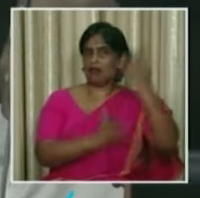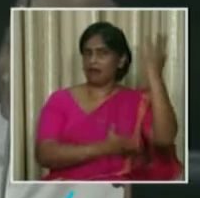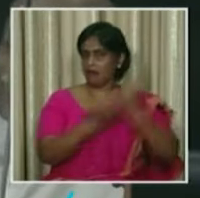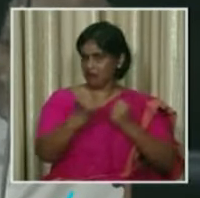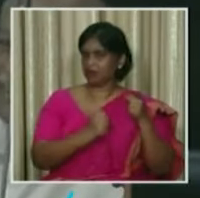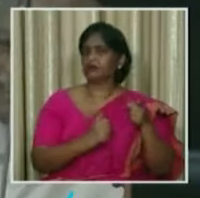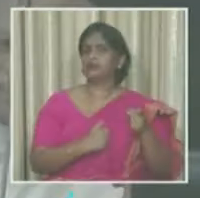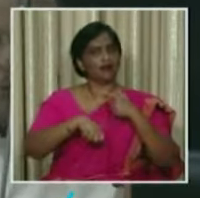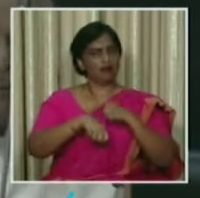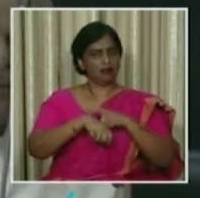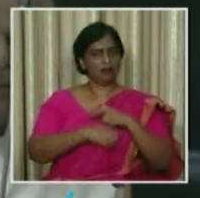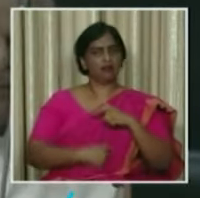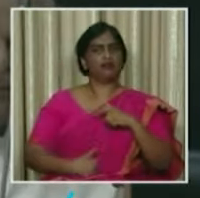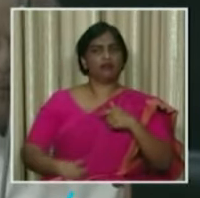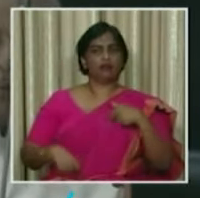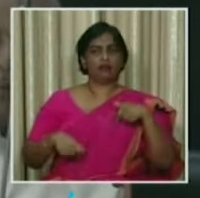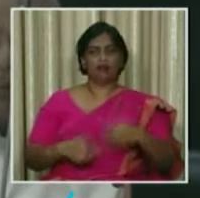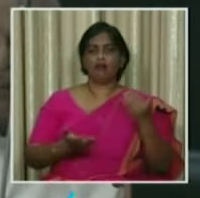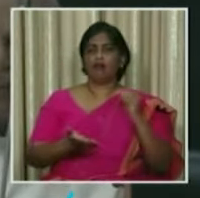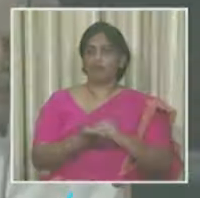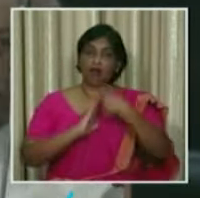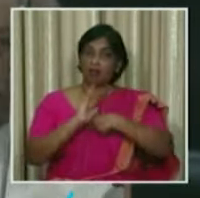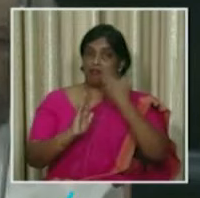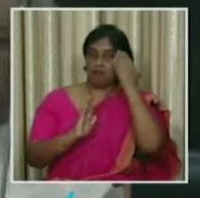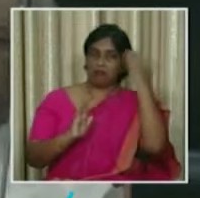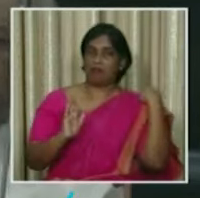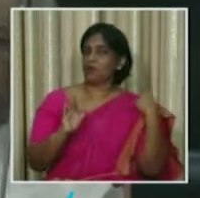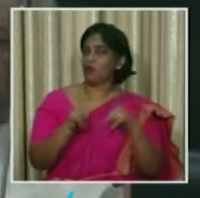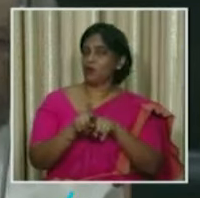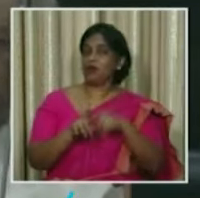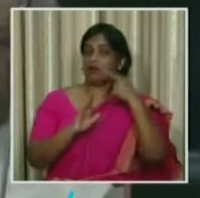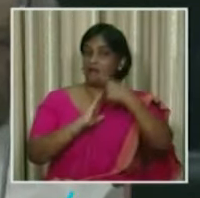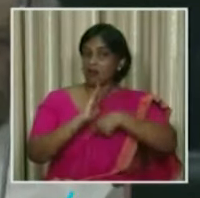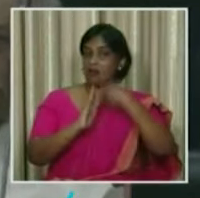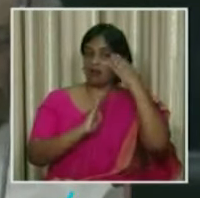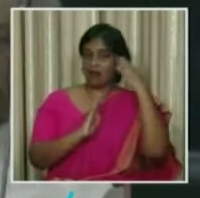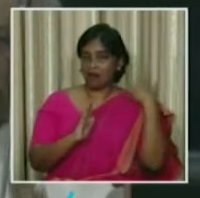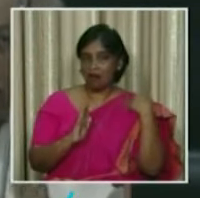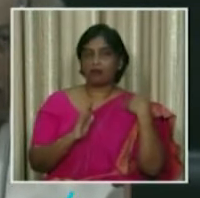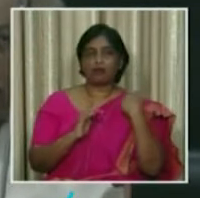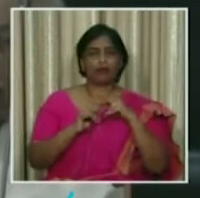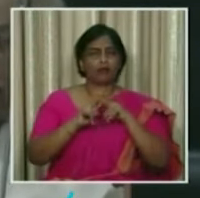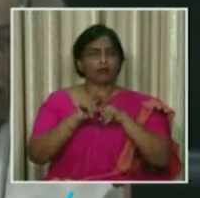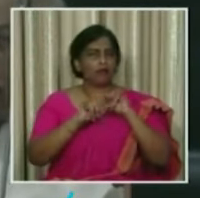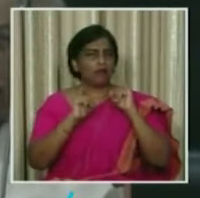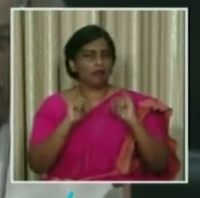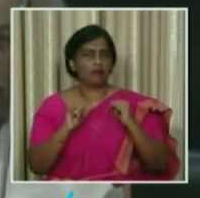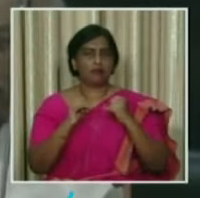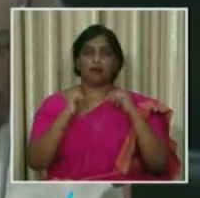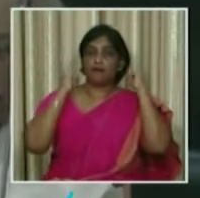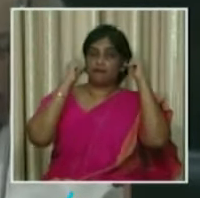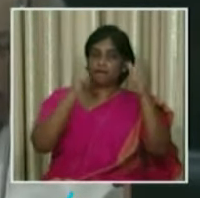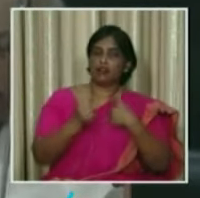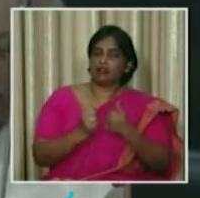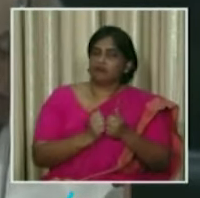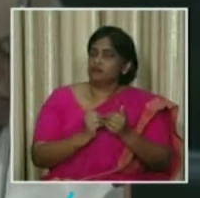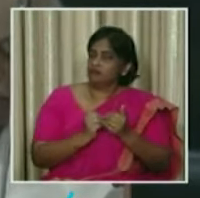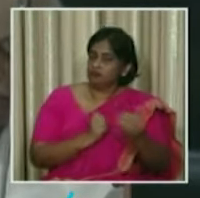ගැනීමේ අවකාශය දැන් යලිත් උදා වී තිබෙනවා. ලක්මාතා අනුරුදායක වැල් පාර්ලිමේන් කෙසේ හෝ ගොඩ කරන්න